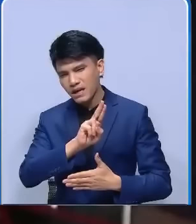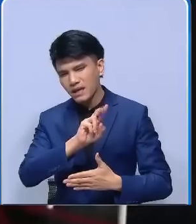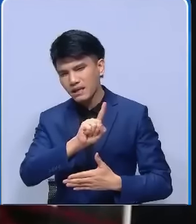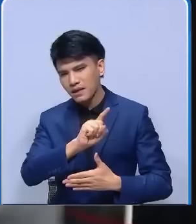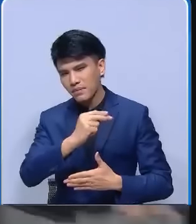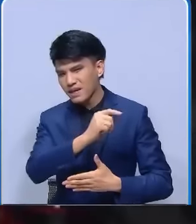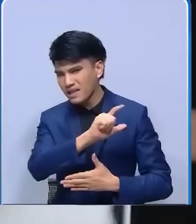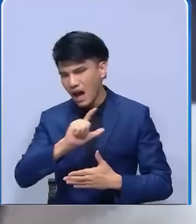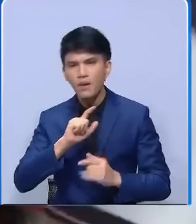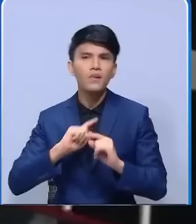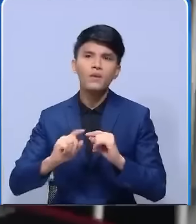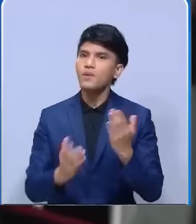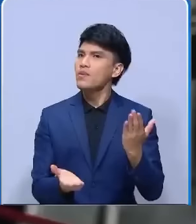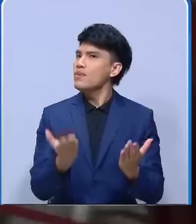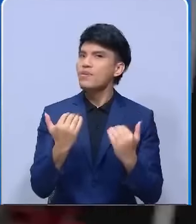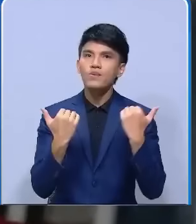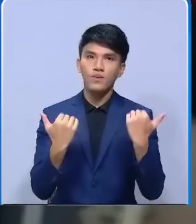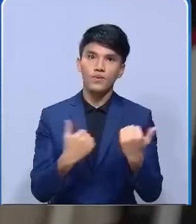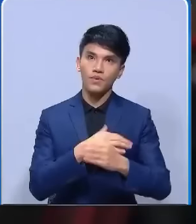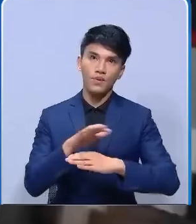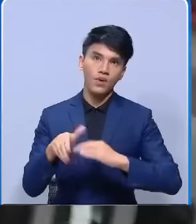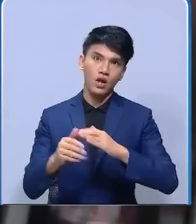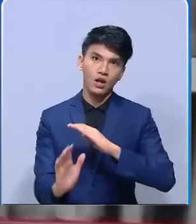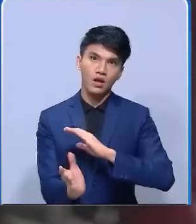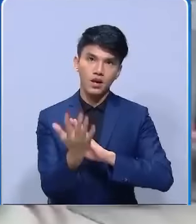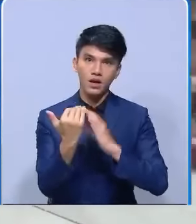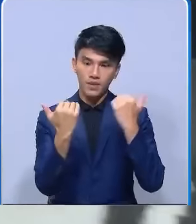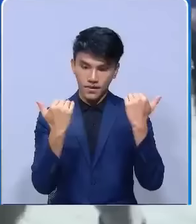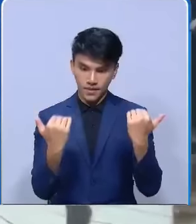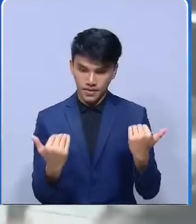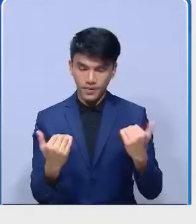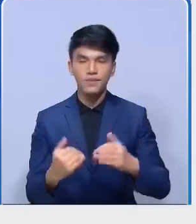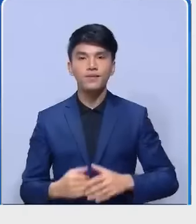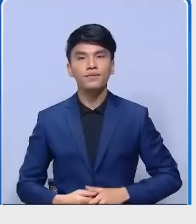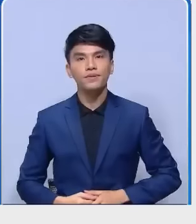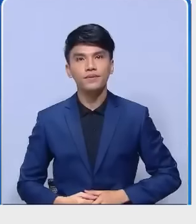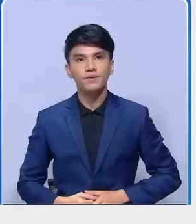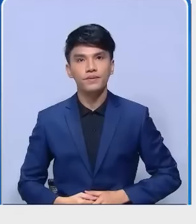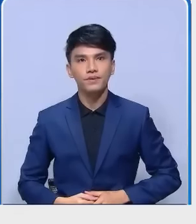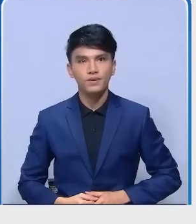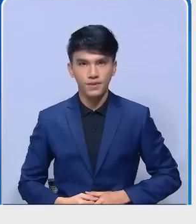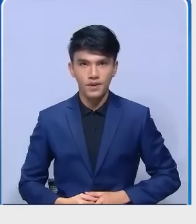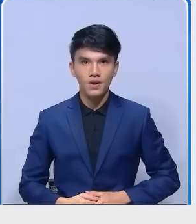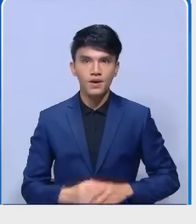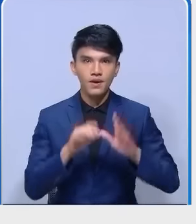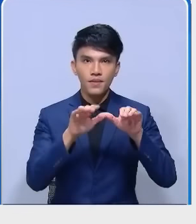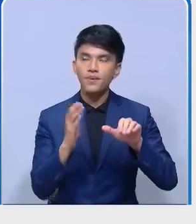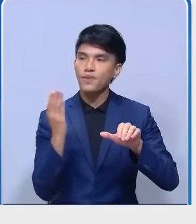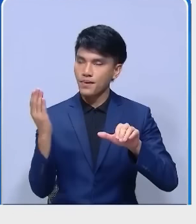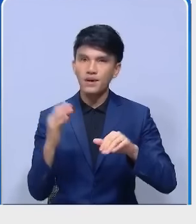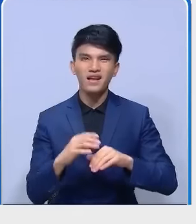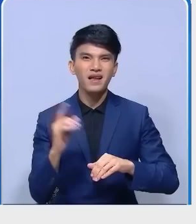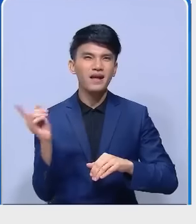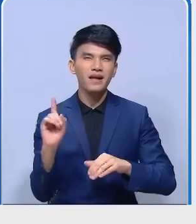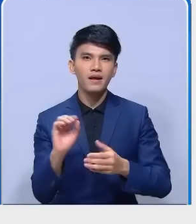เท่าจ่ายสวยเท่าไหนะทีนี้คุณผู้ชมคะเช้าวันนี้ทางเพจดาว 8แฉกมีการโพสต์นี้เลยนี่ที